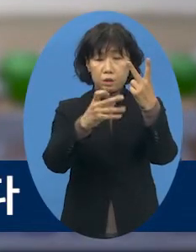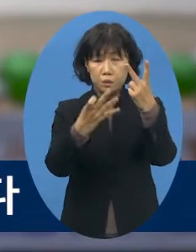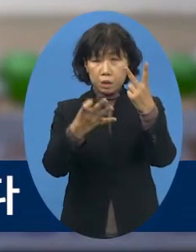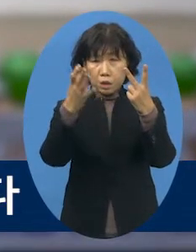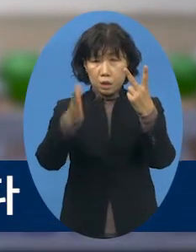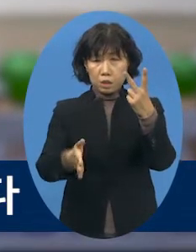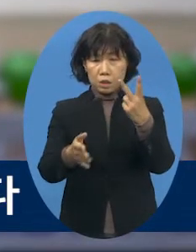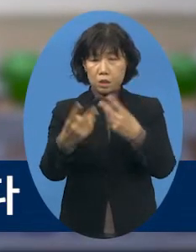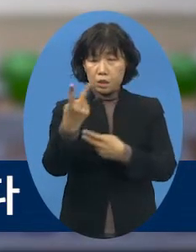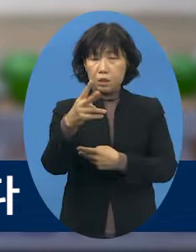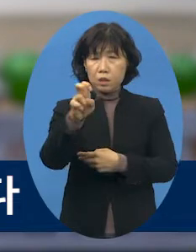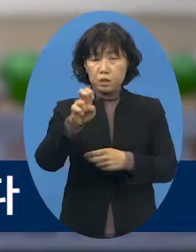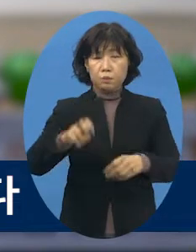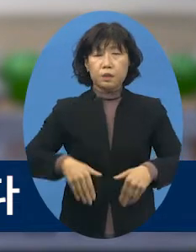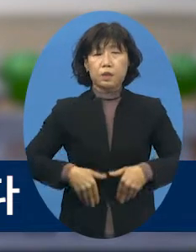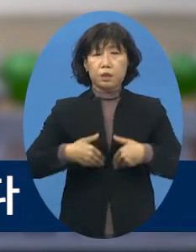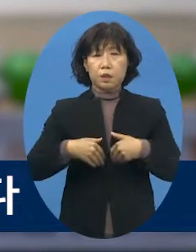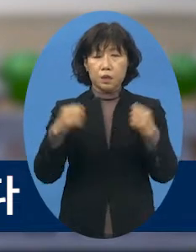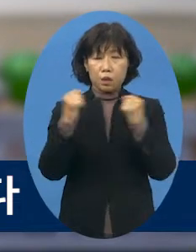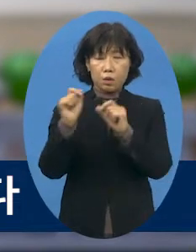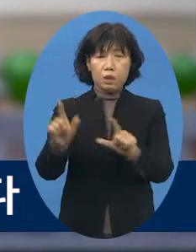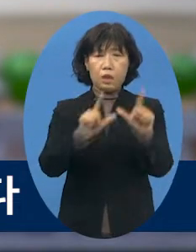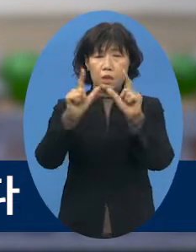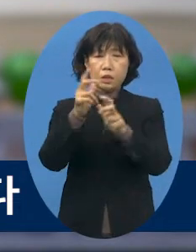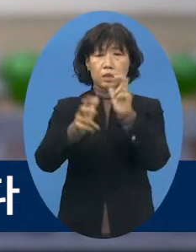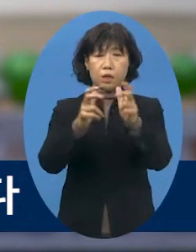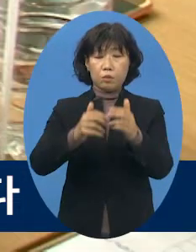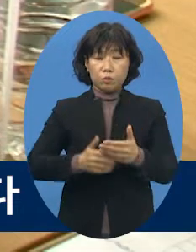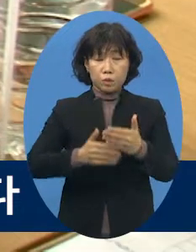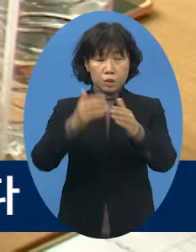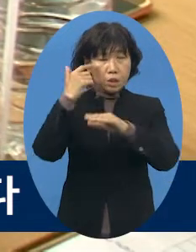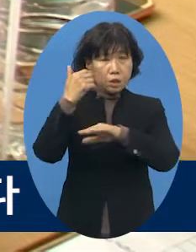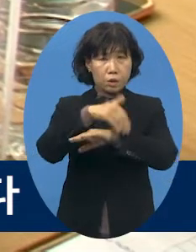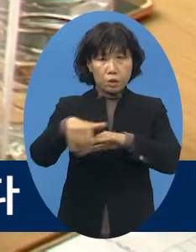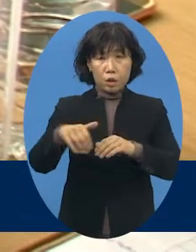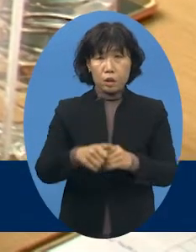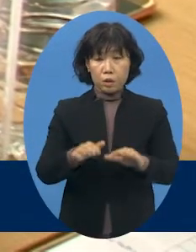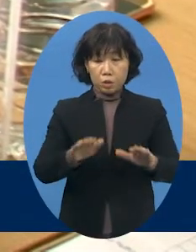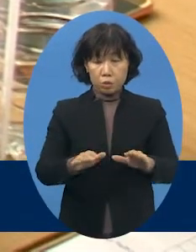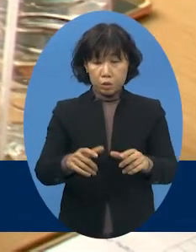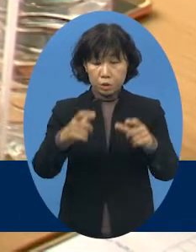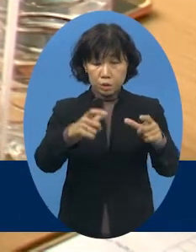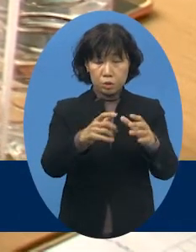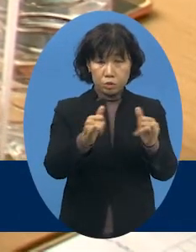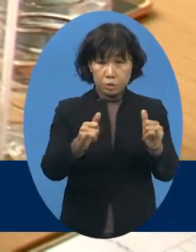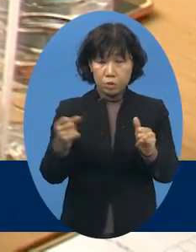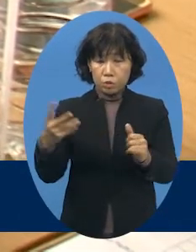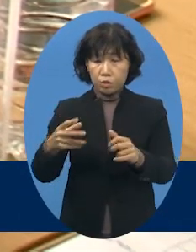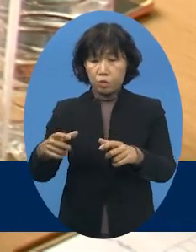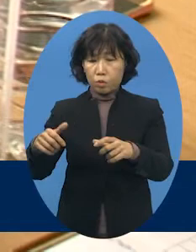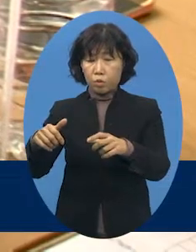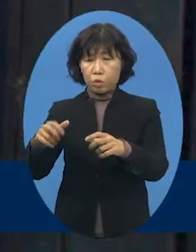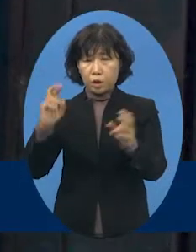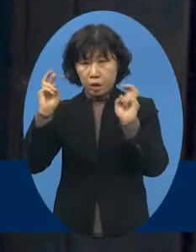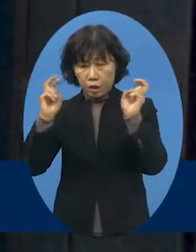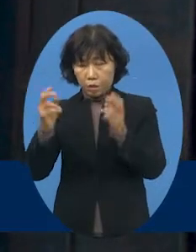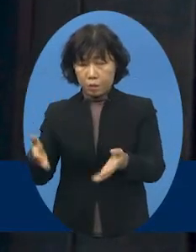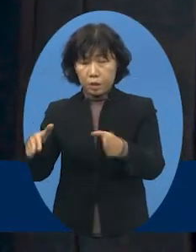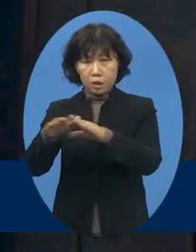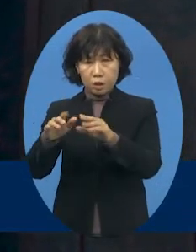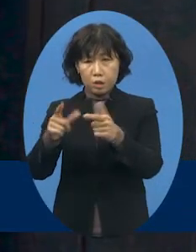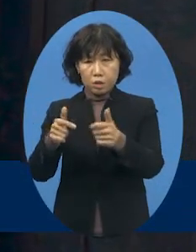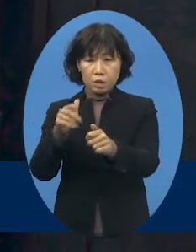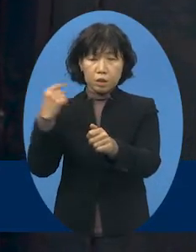2월 14일까지 2020 이에 따뜻한 겨울나기 사업을 추진합니다 또는 지역주민은 물론 동별 기업체